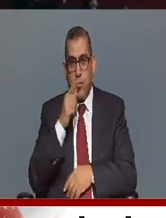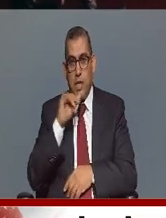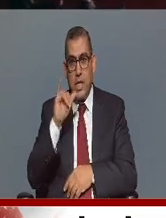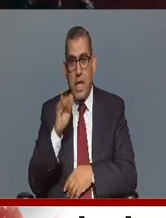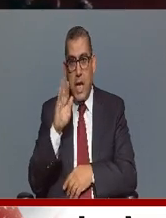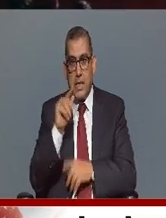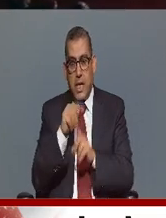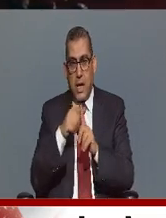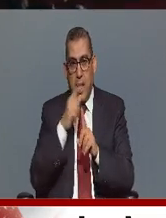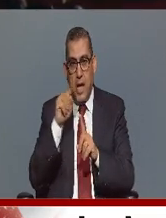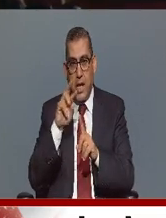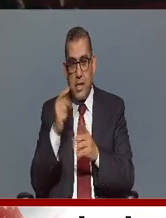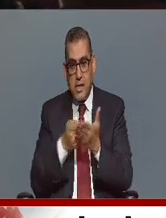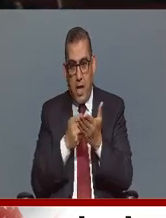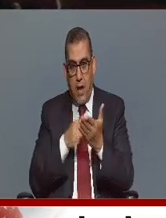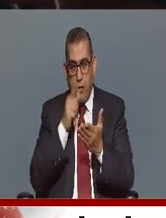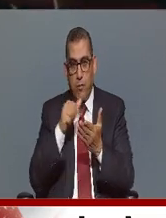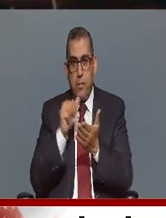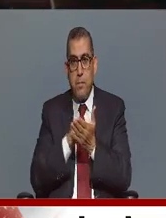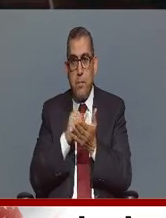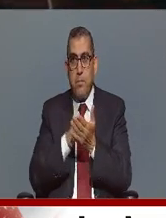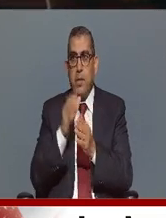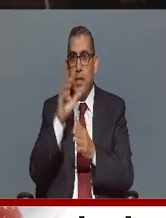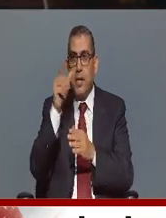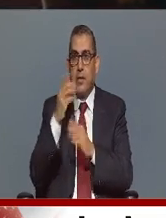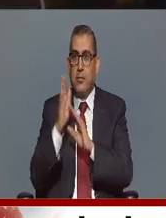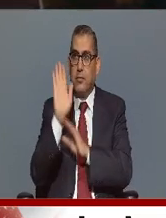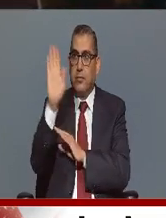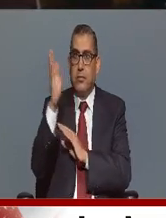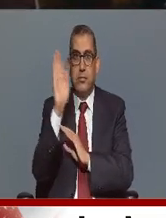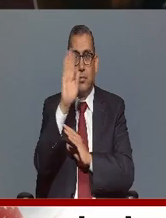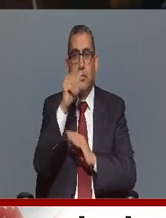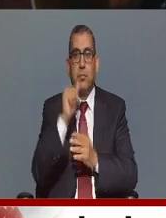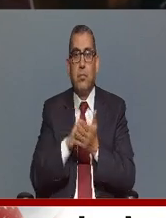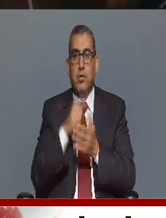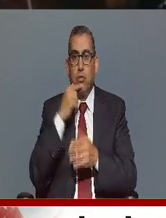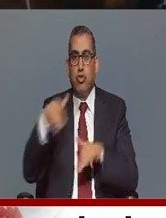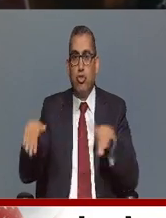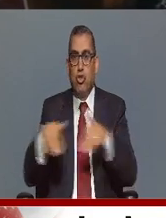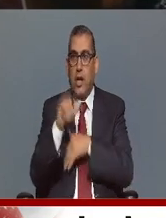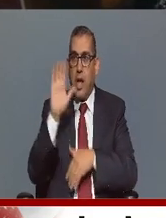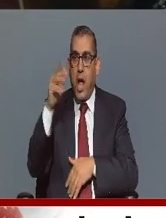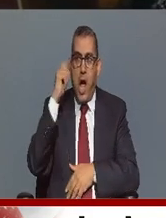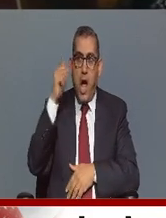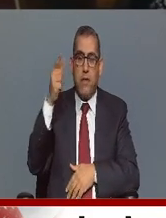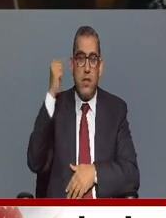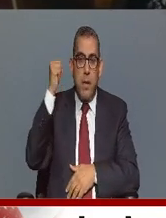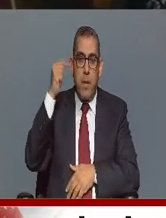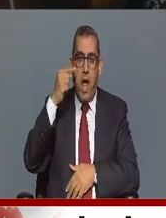الصحفي. ذاكرة المدينة كونوا عملوا في مشروع عاش هنا